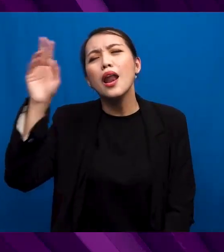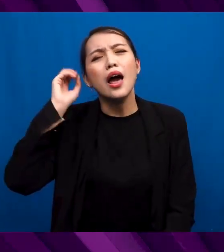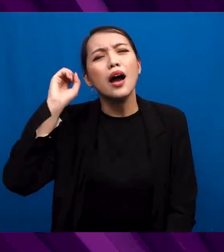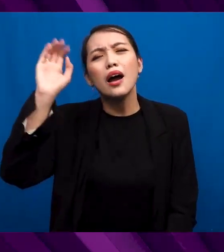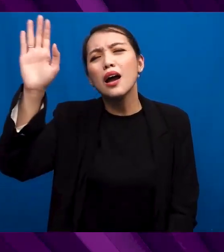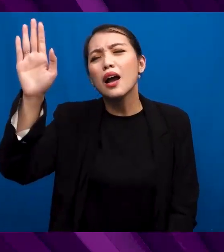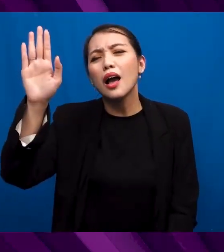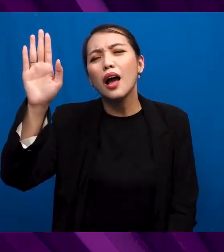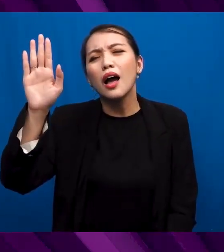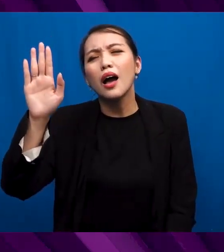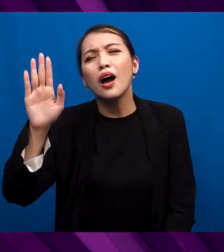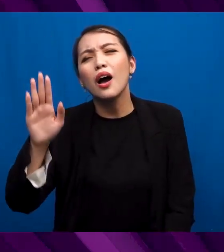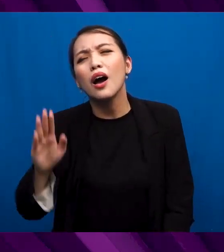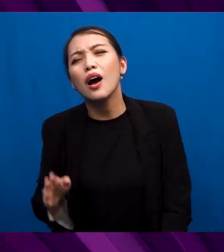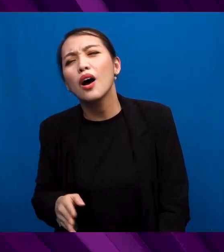Inara Ramaya So,